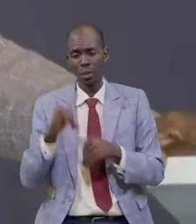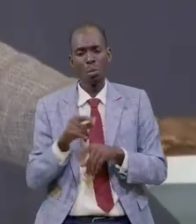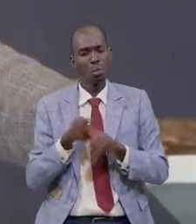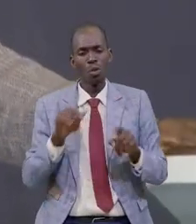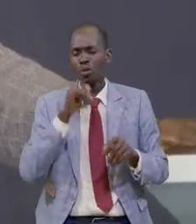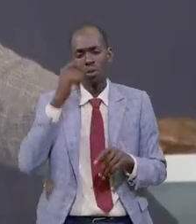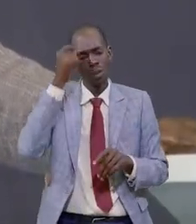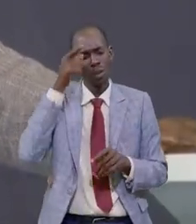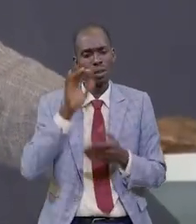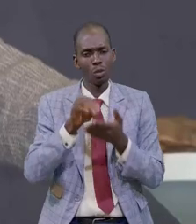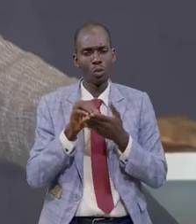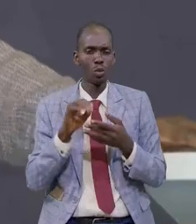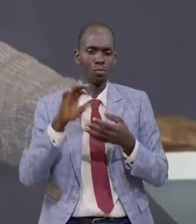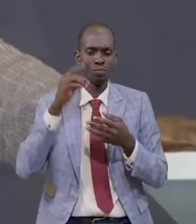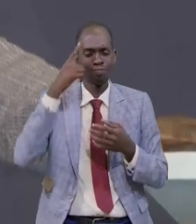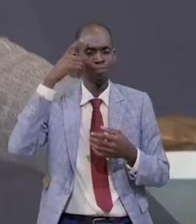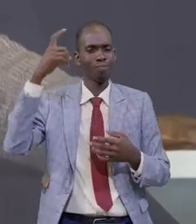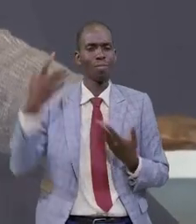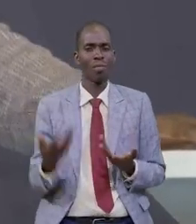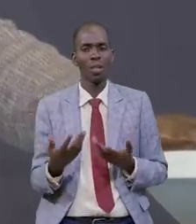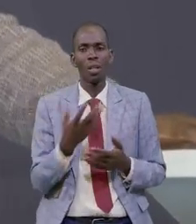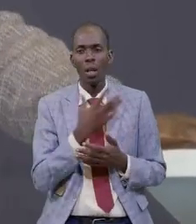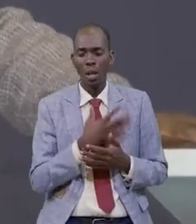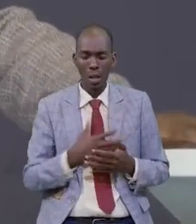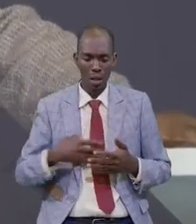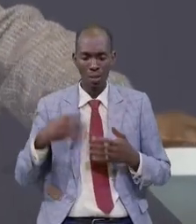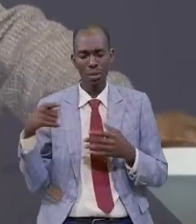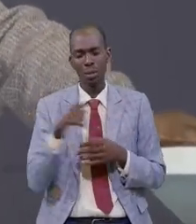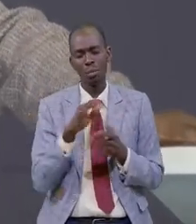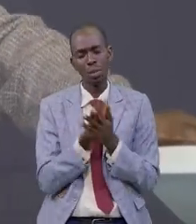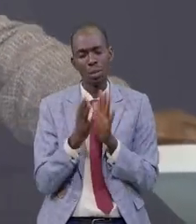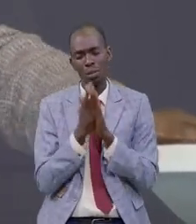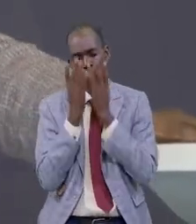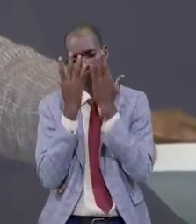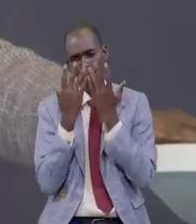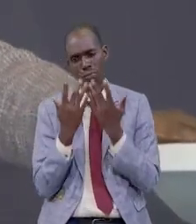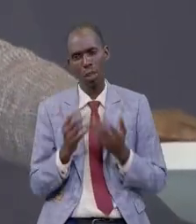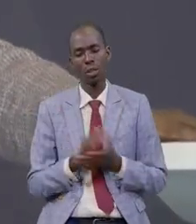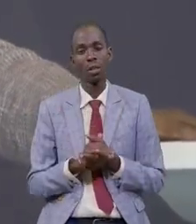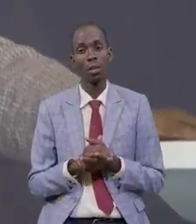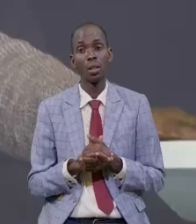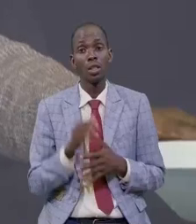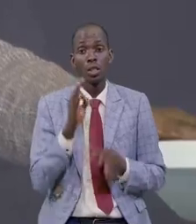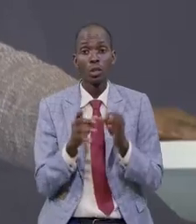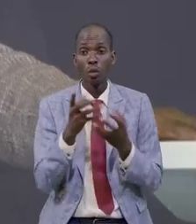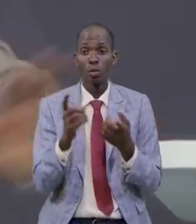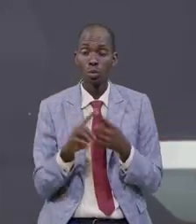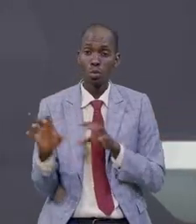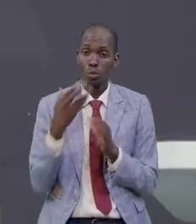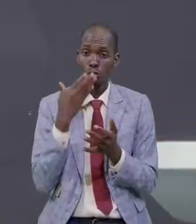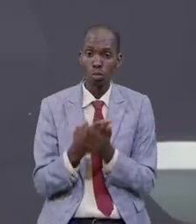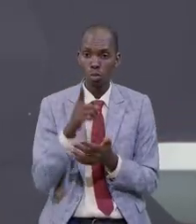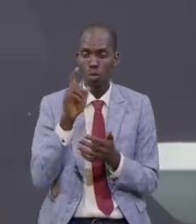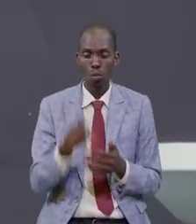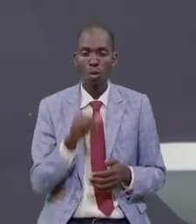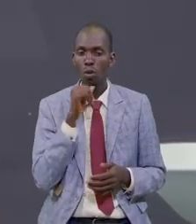et quand il a regarde le visage le matin si tu veux faire du bien tu vas pas avoir la tête baissée toute ta